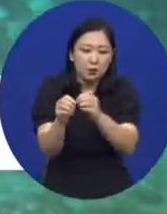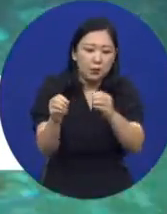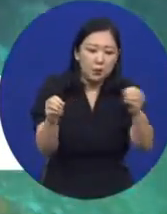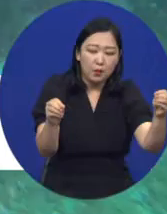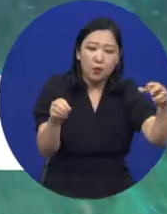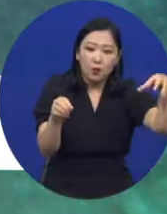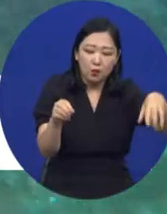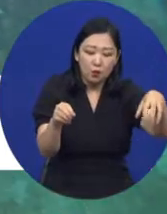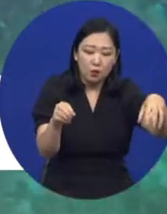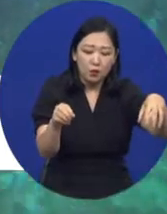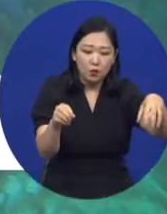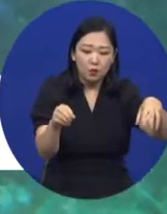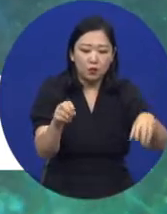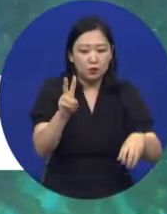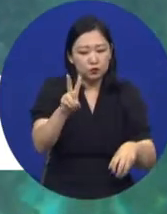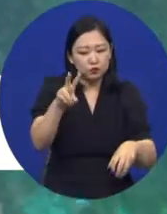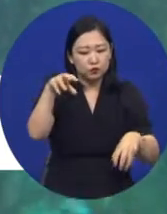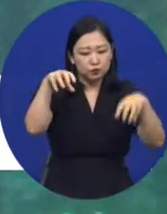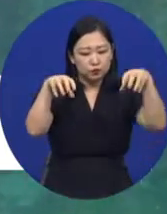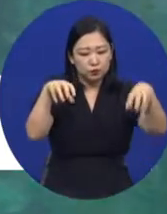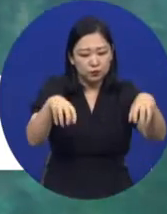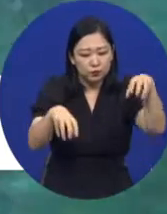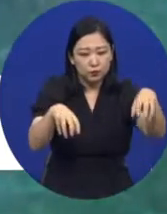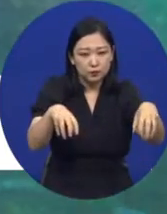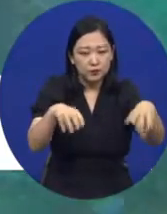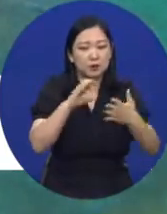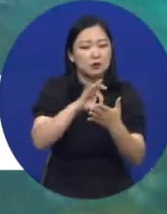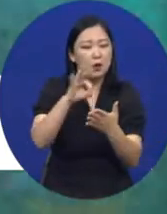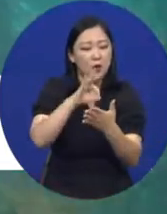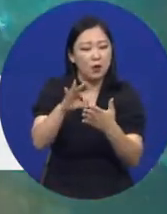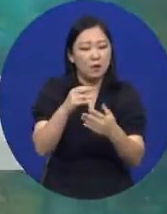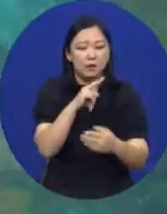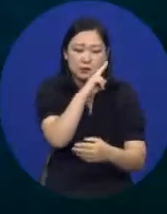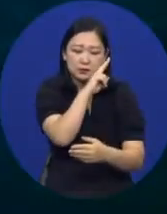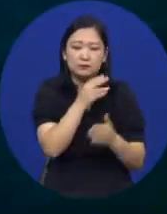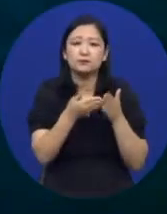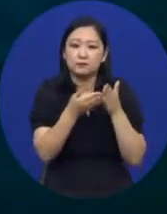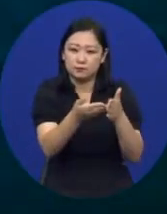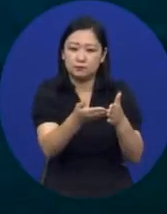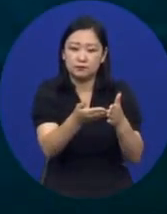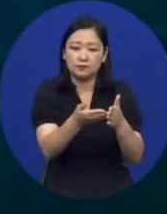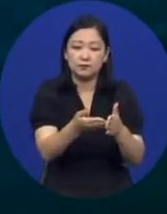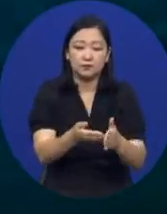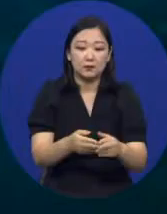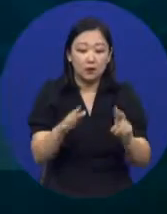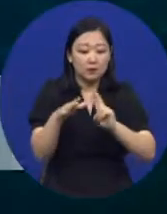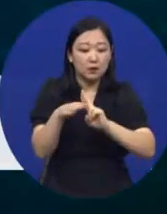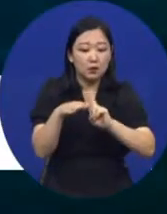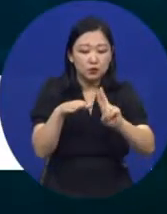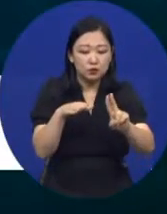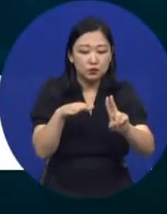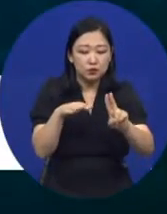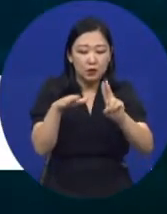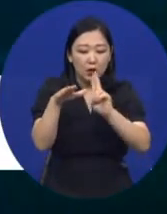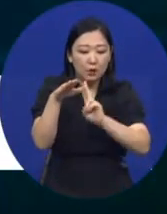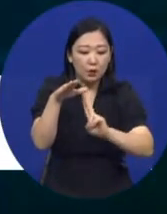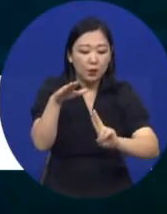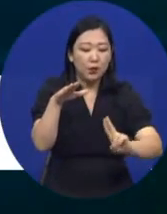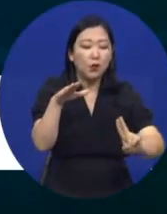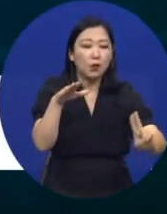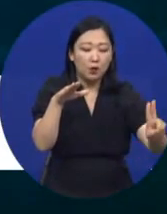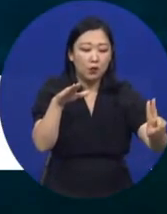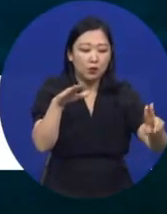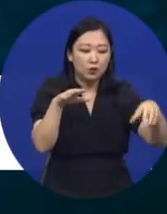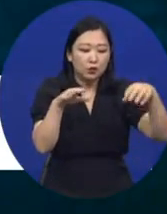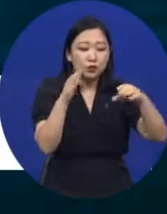잠수함의 제2기착지로 사용한 것이 아니냐는 의혹이 제기됐습니다. 잠수함이 수중 20m 지점에